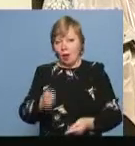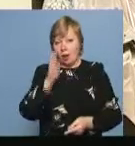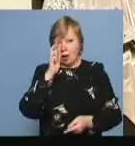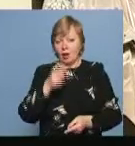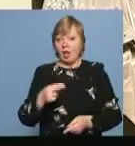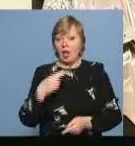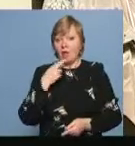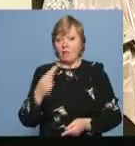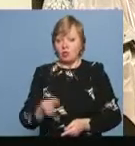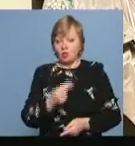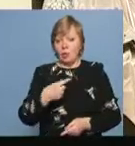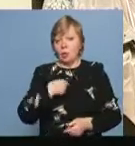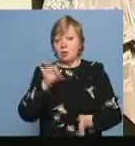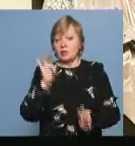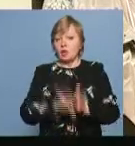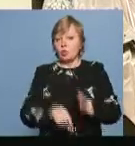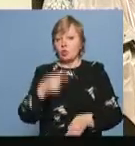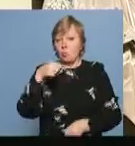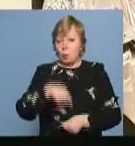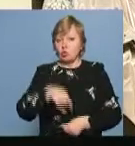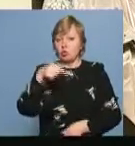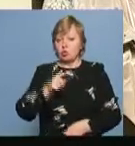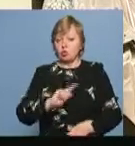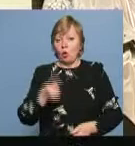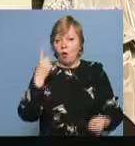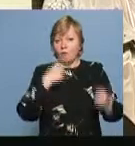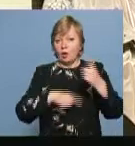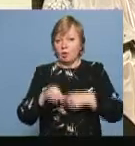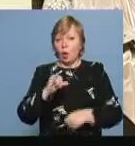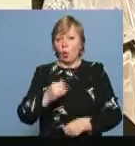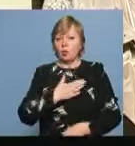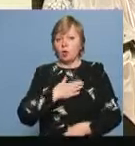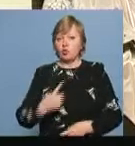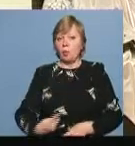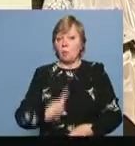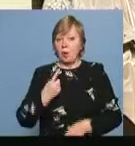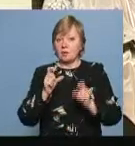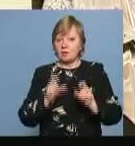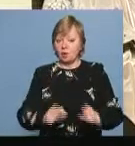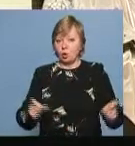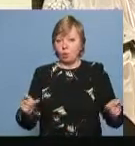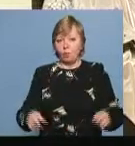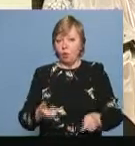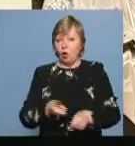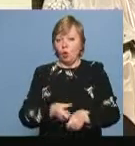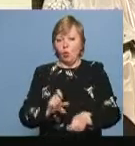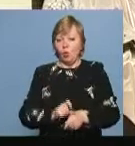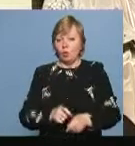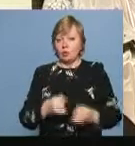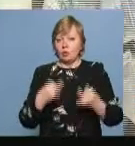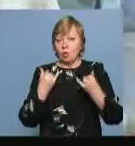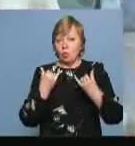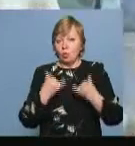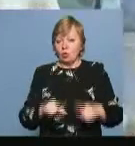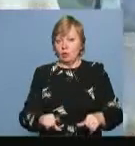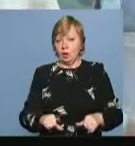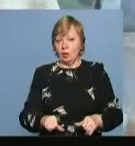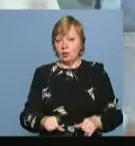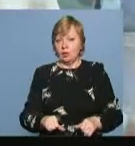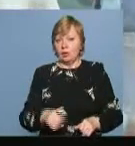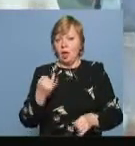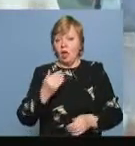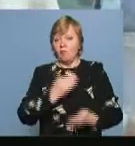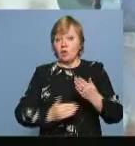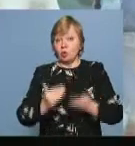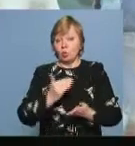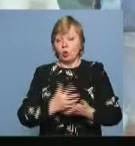конечно, сразу почувствовали, что фантазия у наших мастеров разыгралась настолько, что просто диву даешься. В итоге